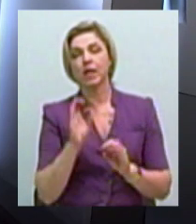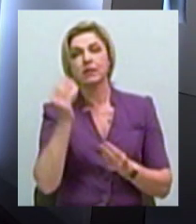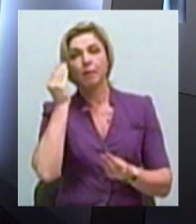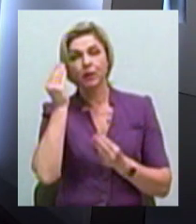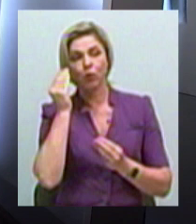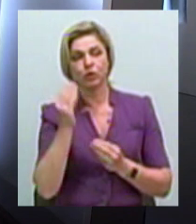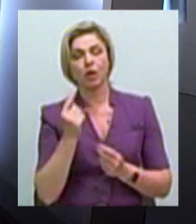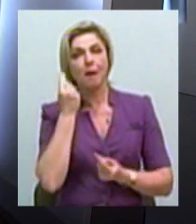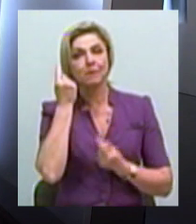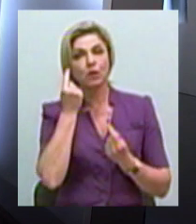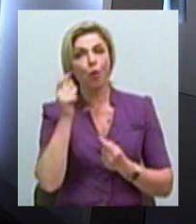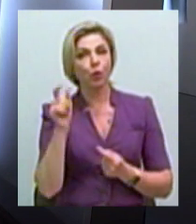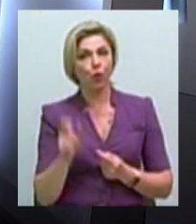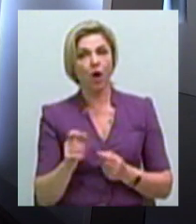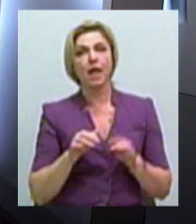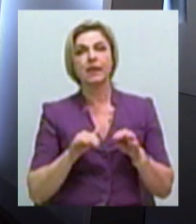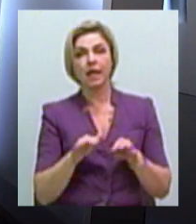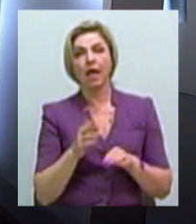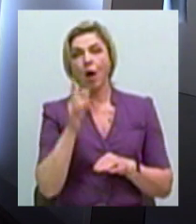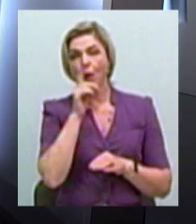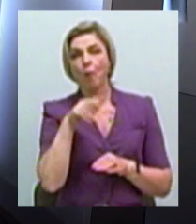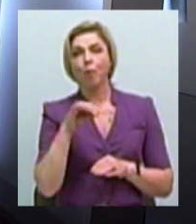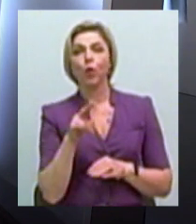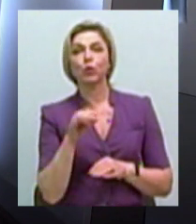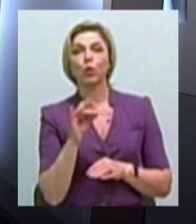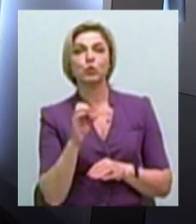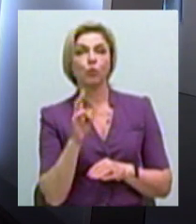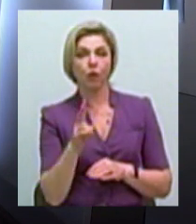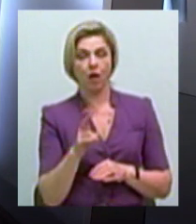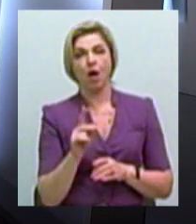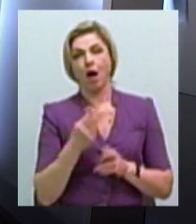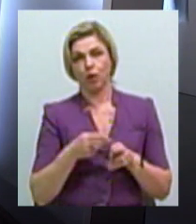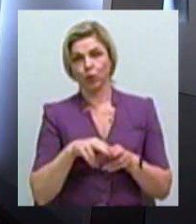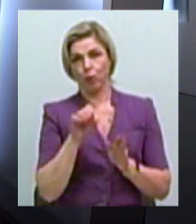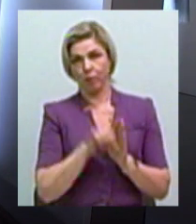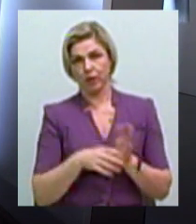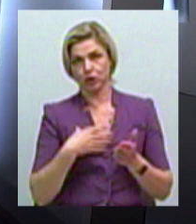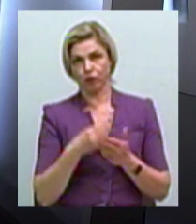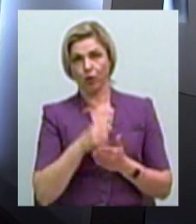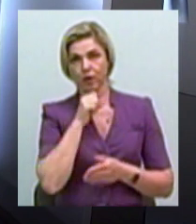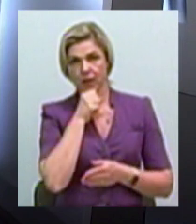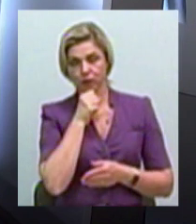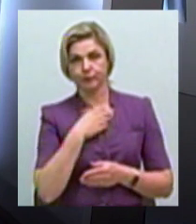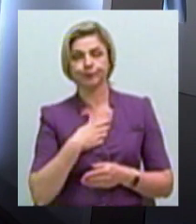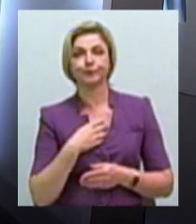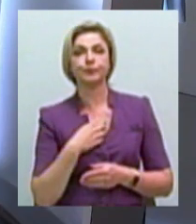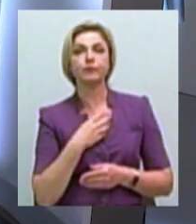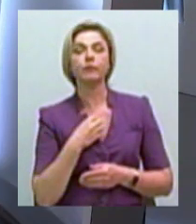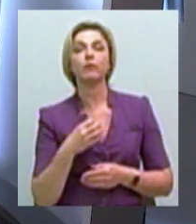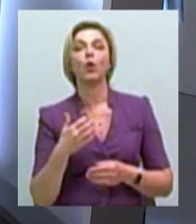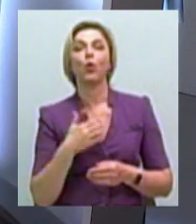зору психолога дії підлітка, який вбив свого дідуся. Будь ласка. Для початку хочу висловити